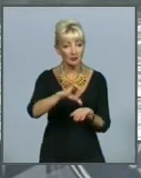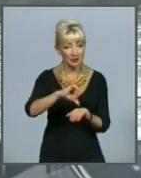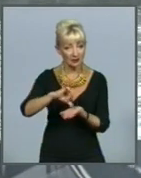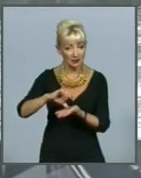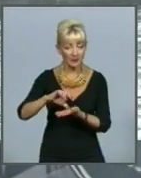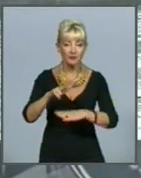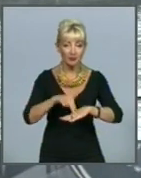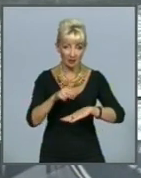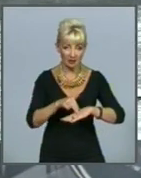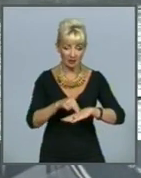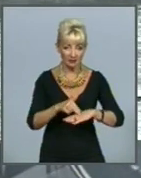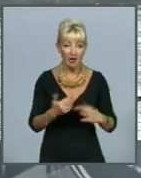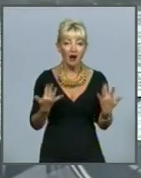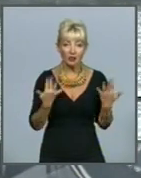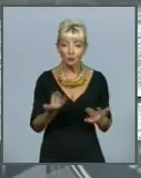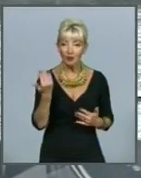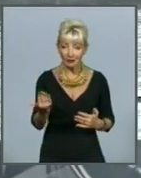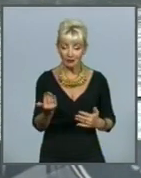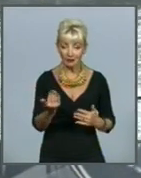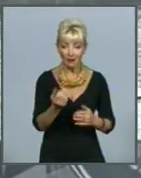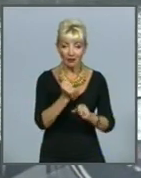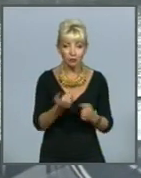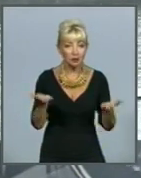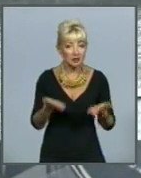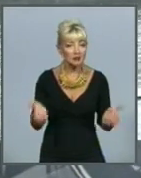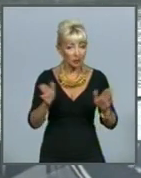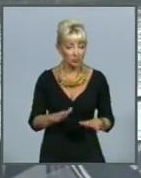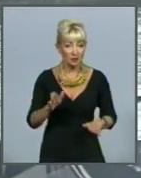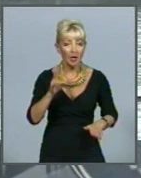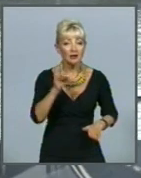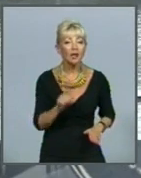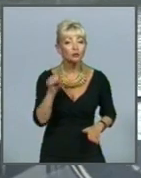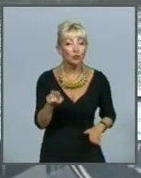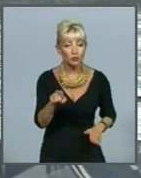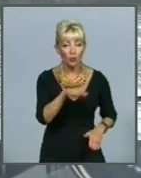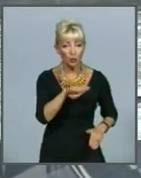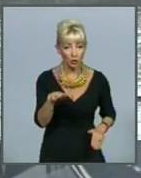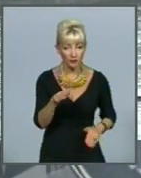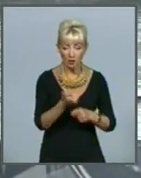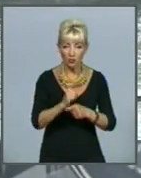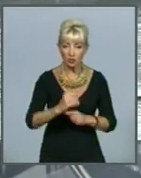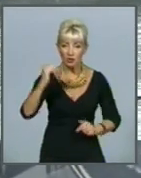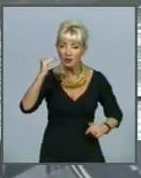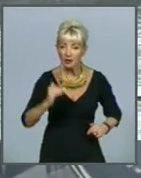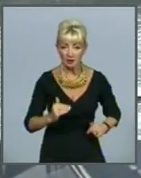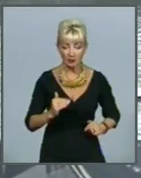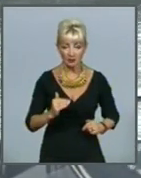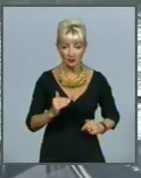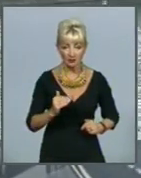оскільки їхня робота залишається на тому ж рівні, дуже низькому рівні,